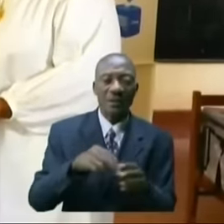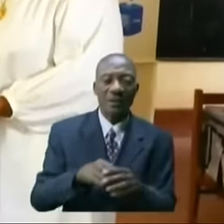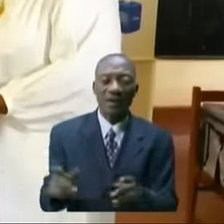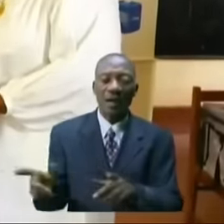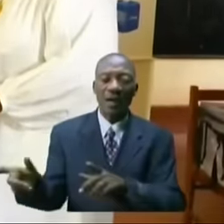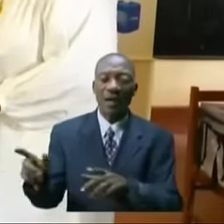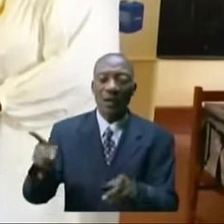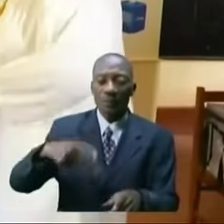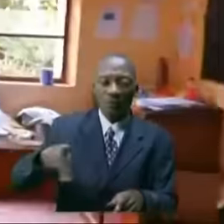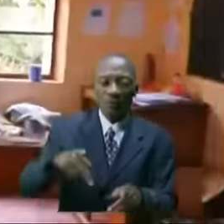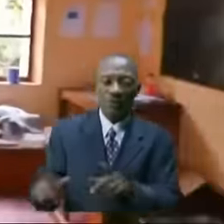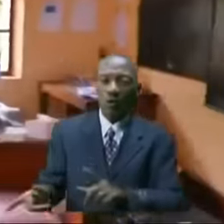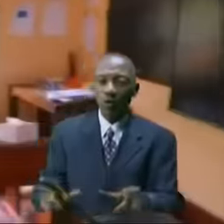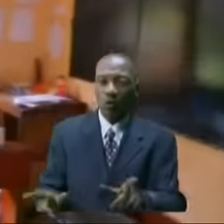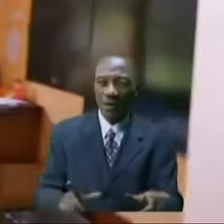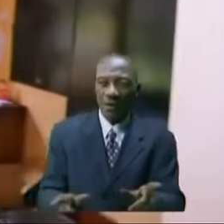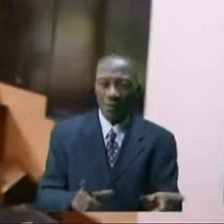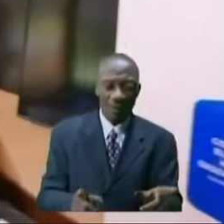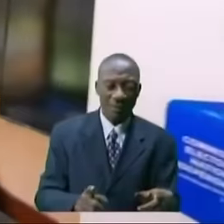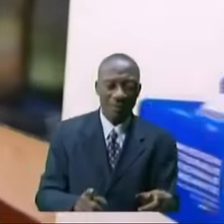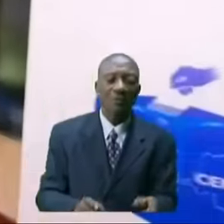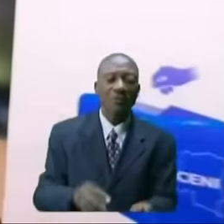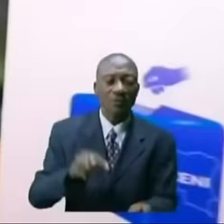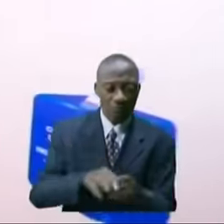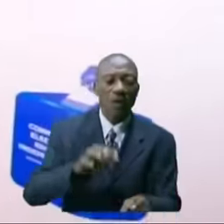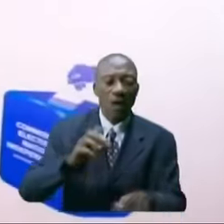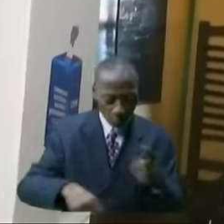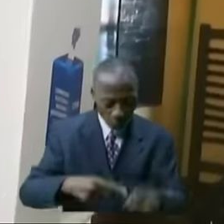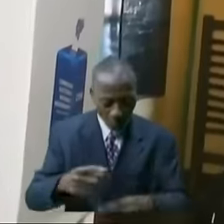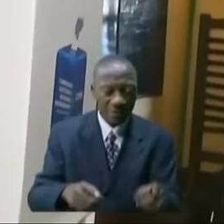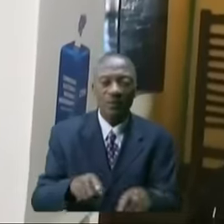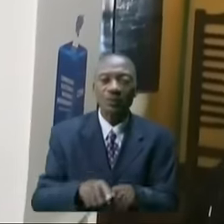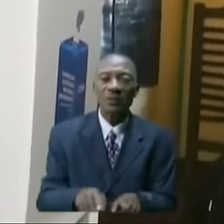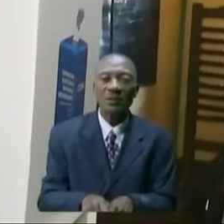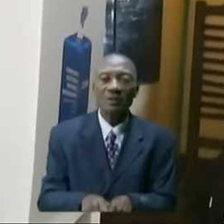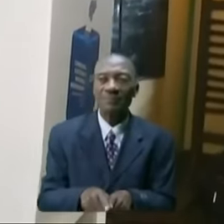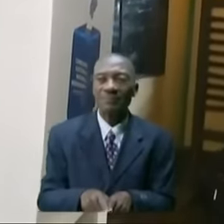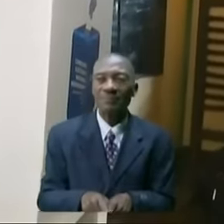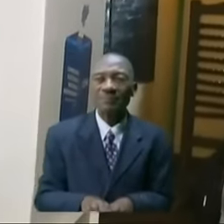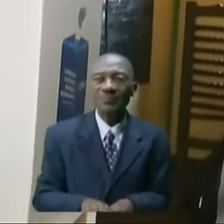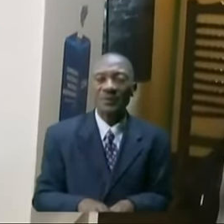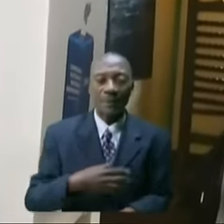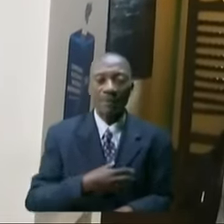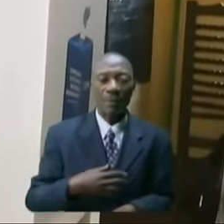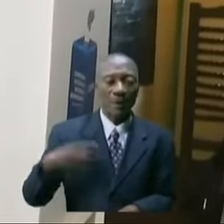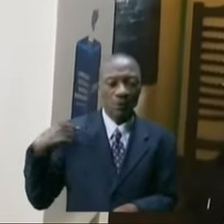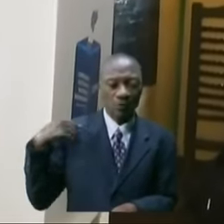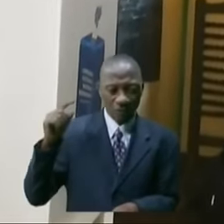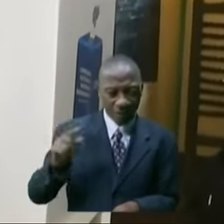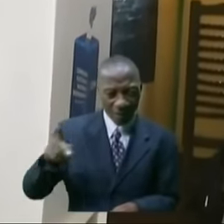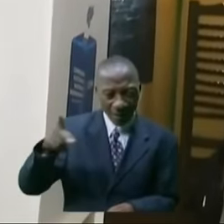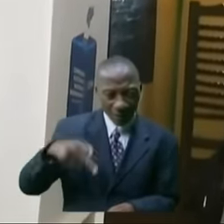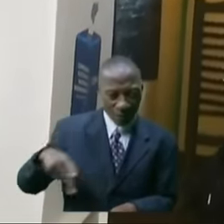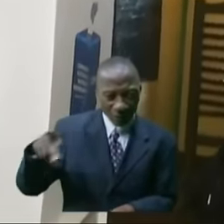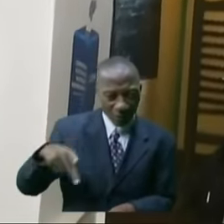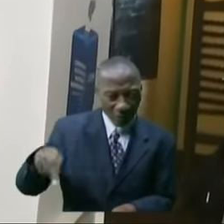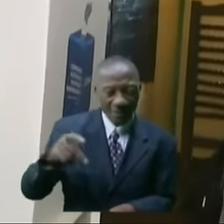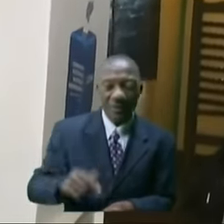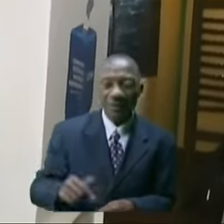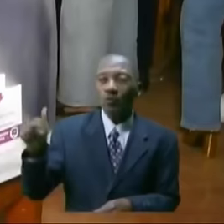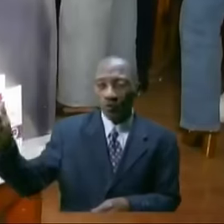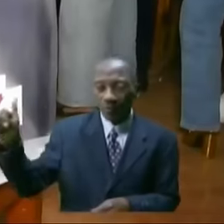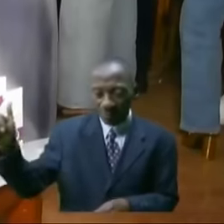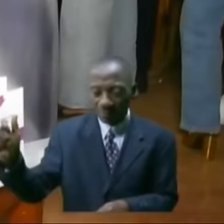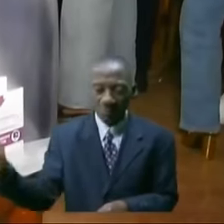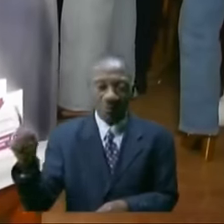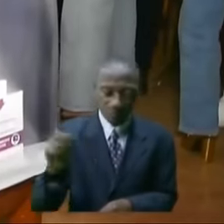de vote a réellement démarré. Prêchant par l'exemple, la gouverneure de la province est allée s'acquitter